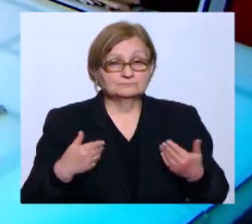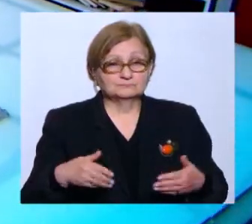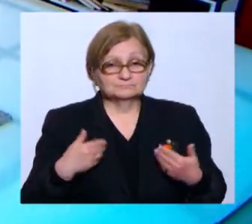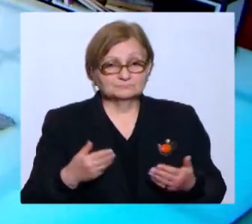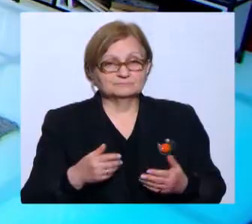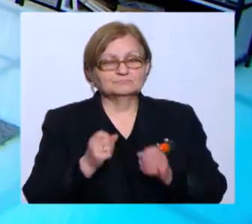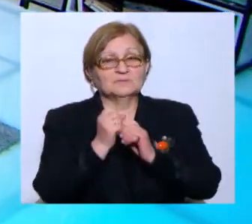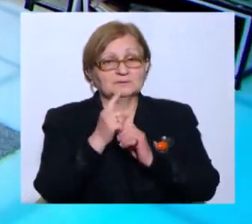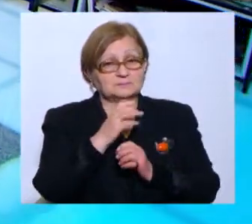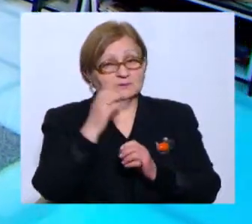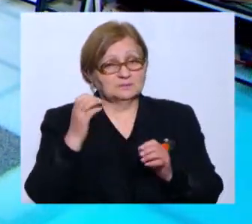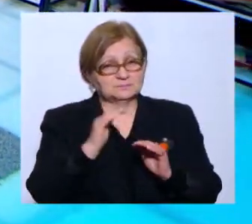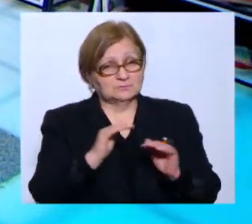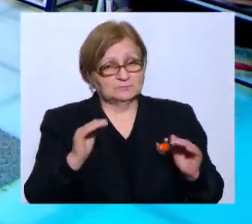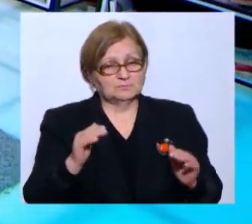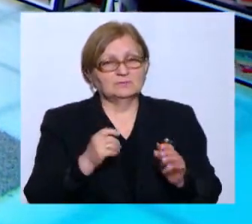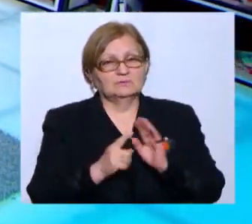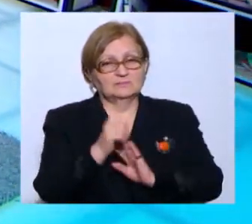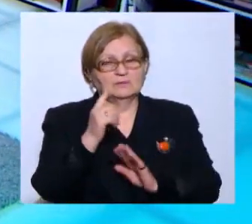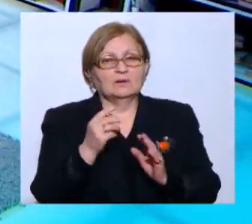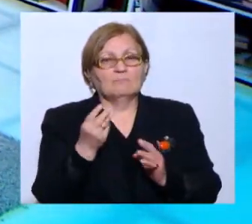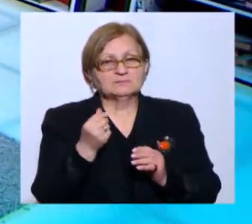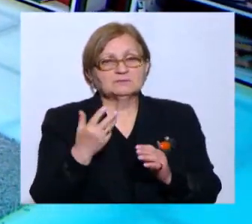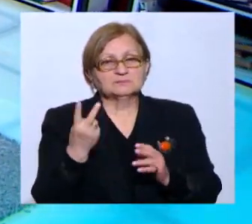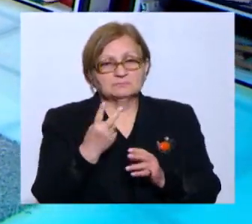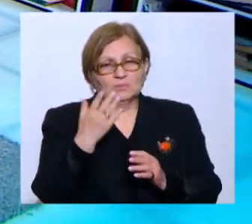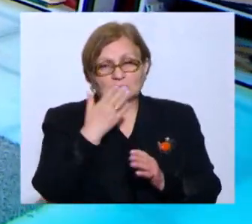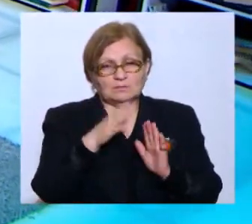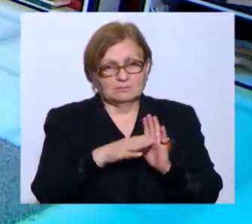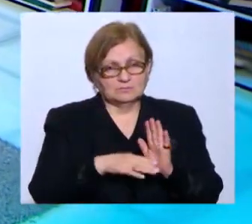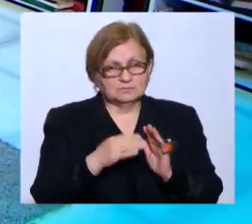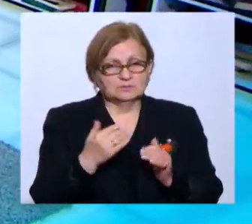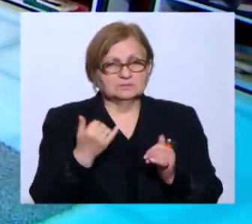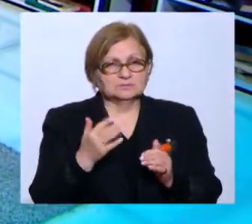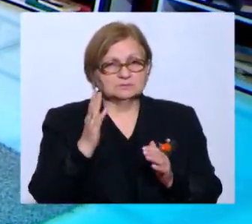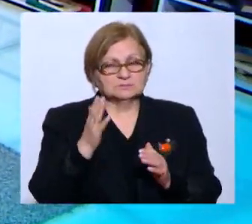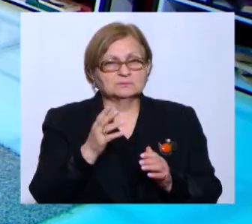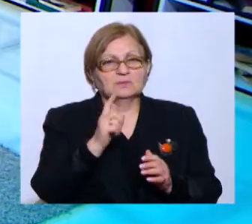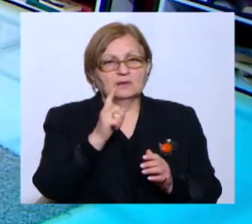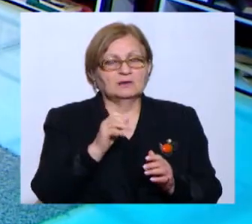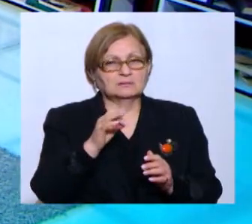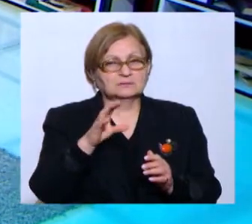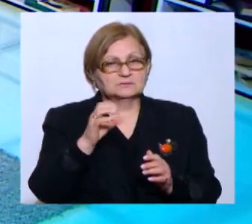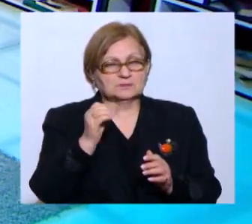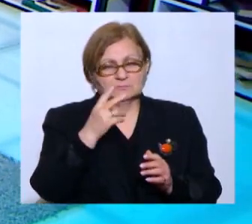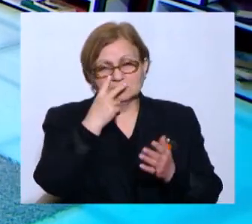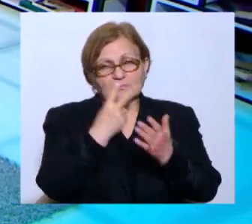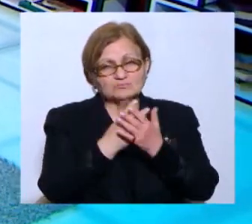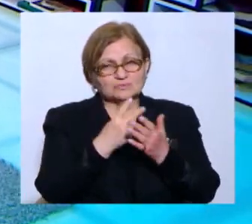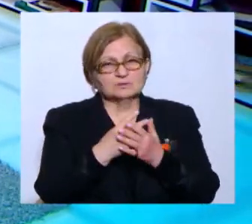მოგესალმებით ძვირფასო მეთერთმეტე კლასელებო, ვიწყებთ მათემატიკის მეორე გაკვეთილს. დღეს ვისაუბრებთ ხარისხებზე და გადავალთ მაჩვენებლიან